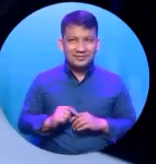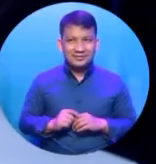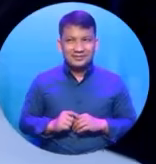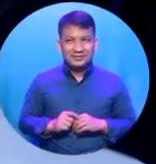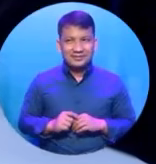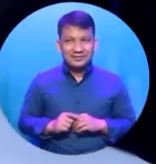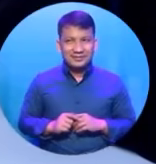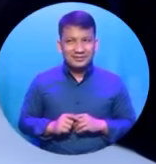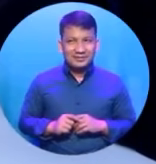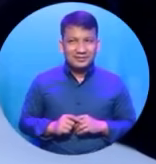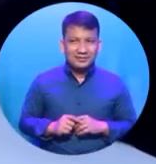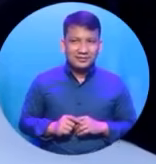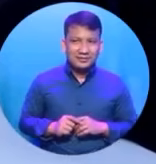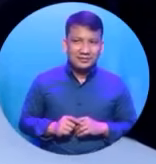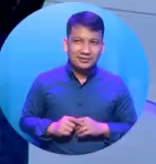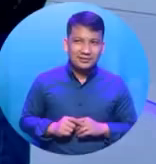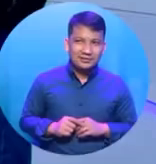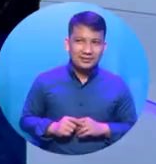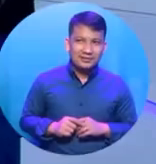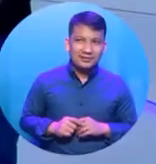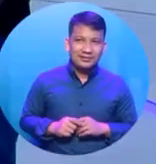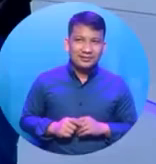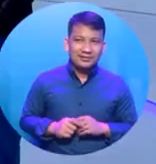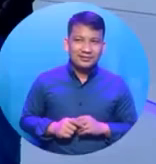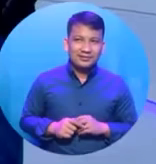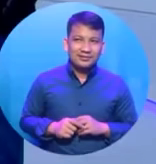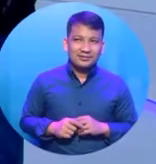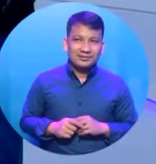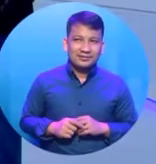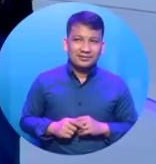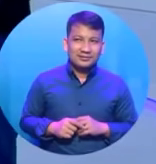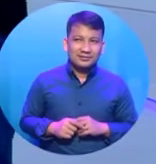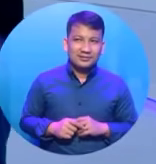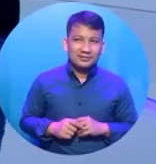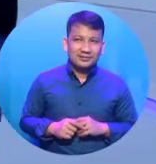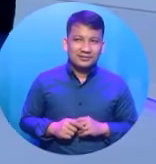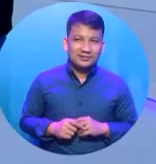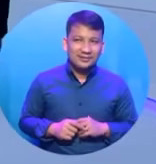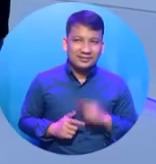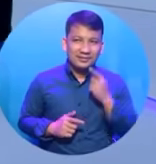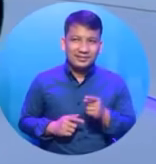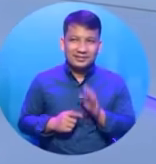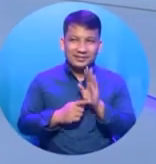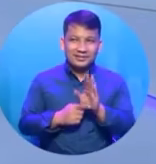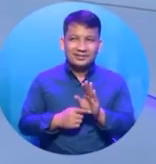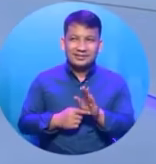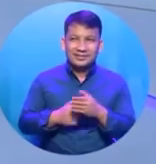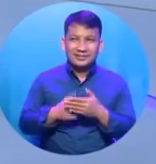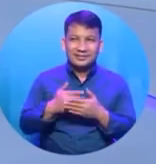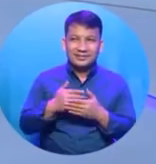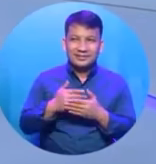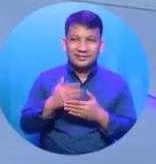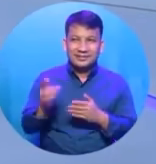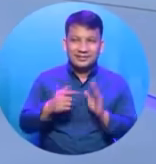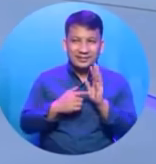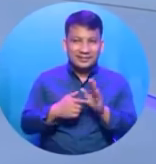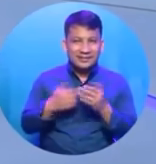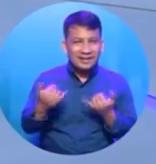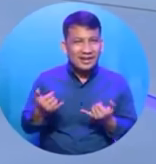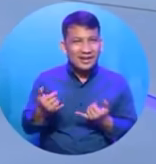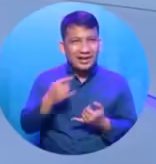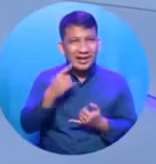Sa police station? Rami. Sa Mindanao. Sa Mindanao.